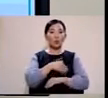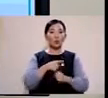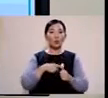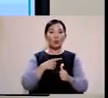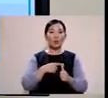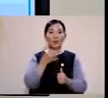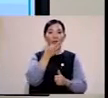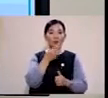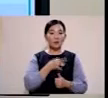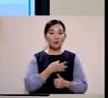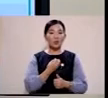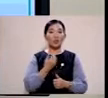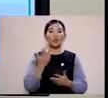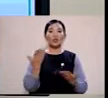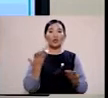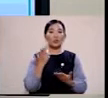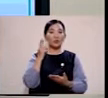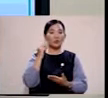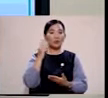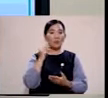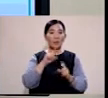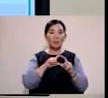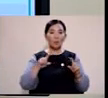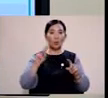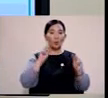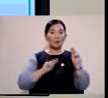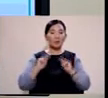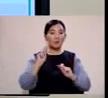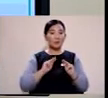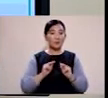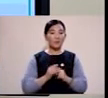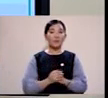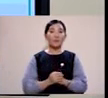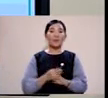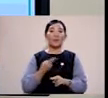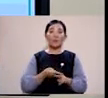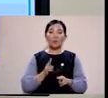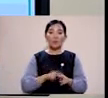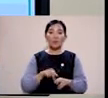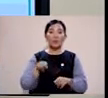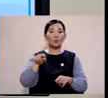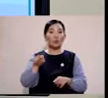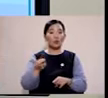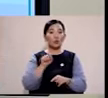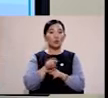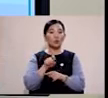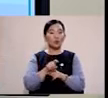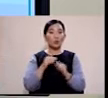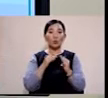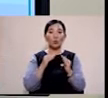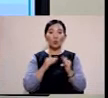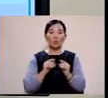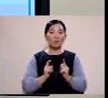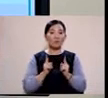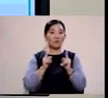ayting. Nechanchi maktabda o'qiysiz? Qadrli o'quvchilar, sizga bu topshiriq uy topshirig'i